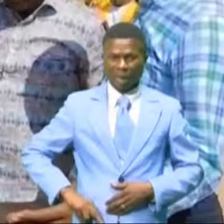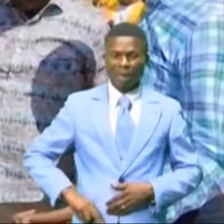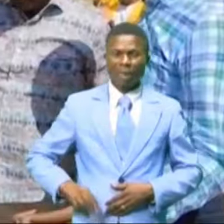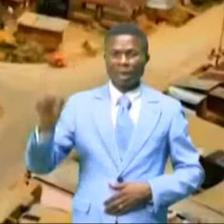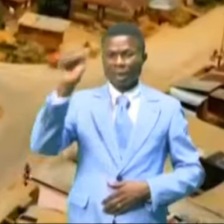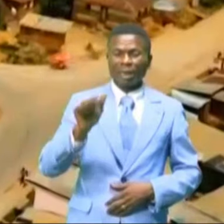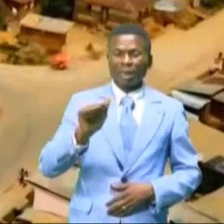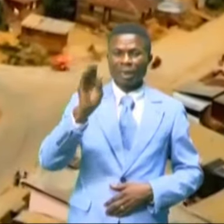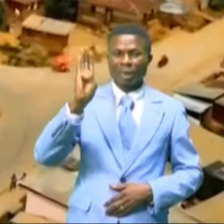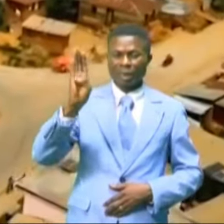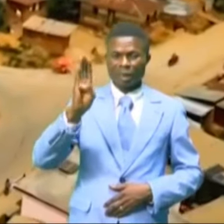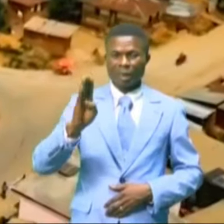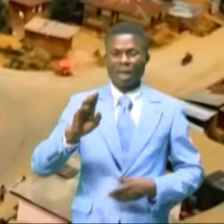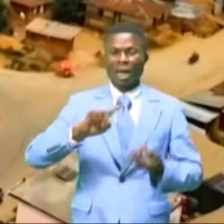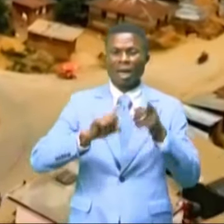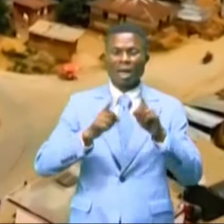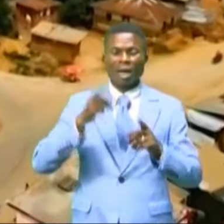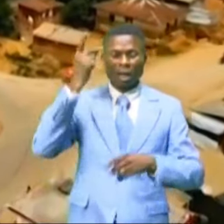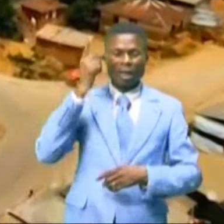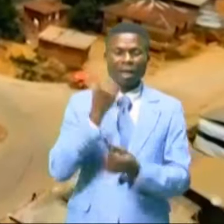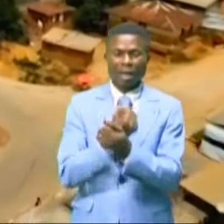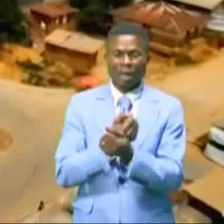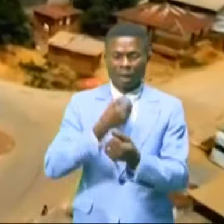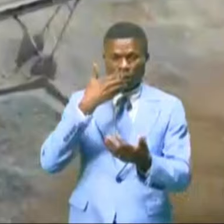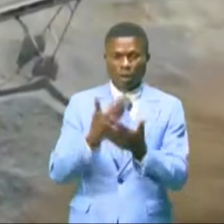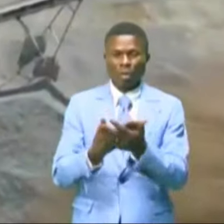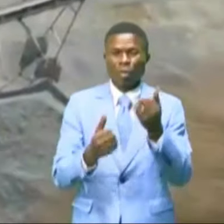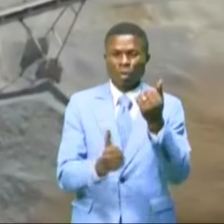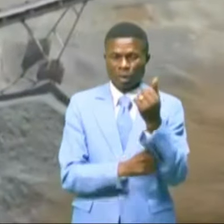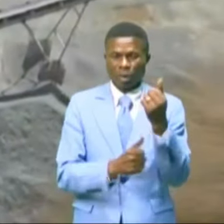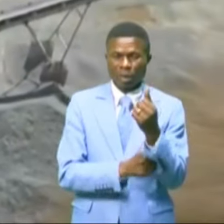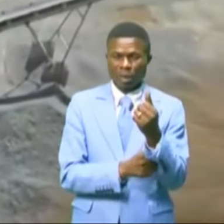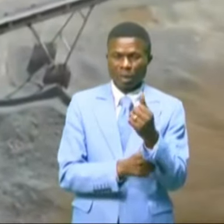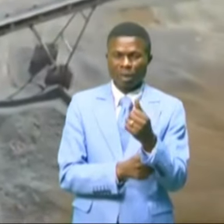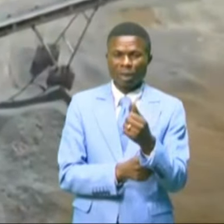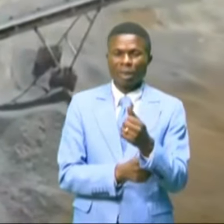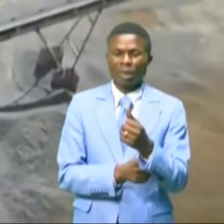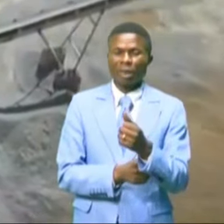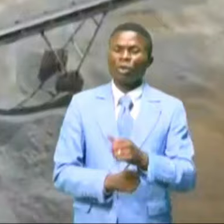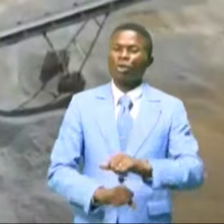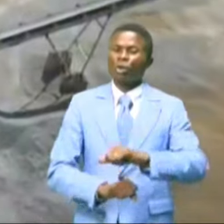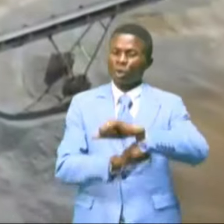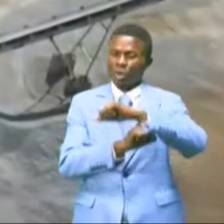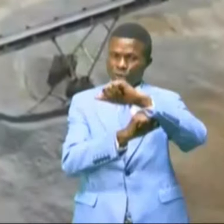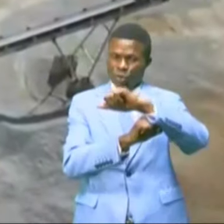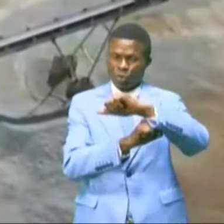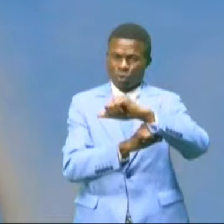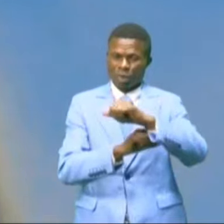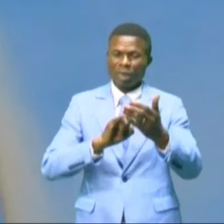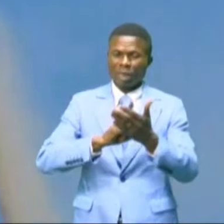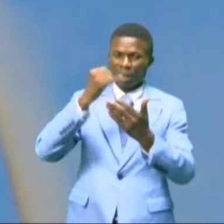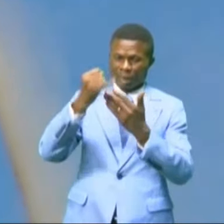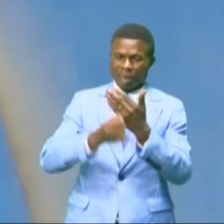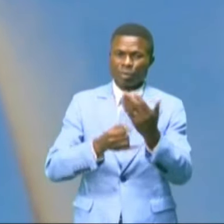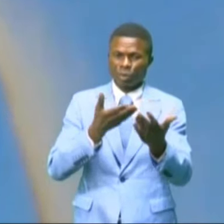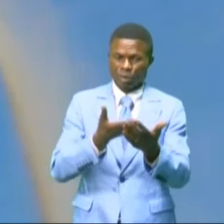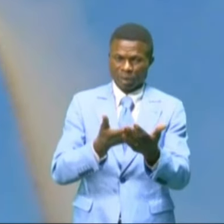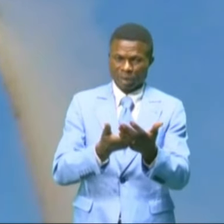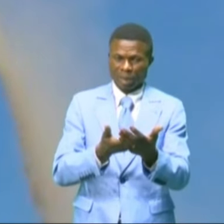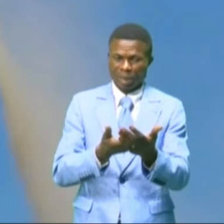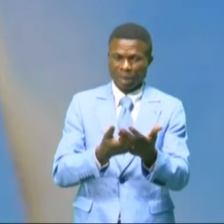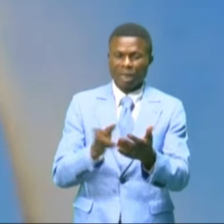imploré la grâce aux personnes de bonne volonté déterminées à métamorphoser positivement cette